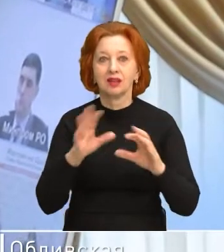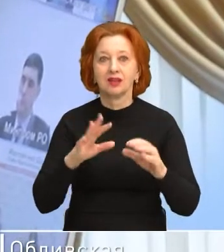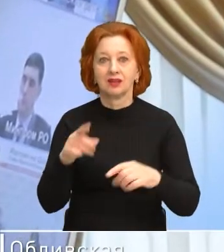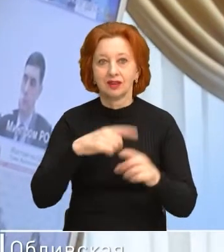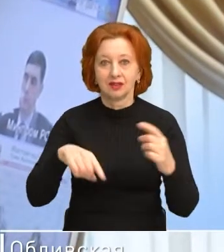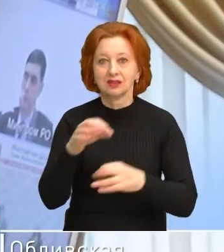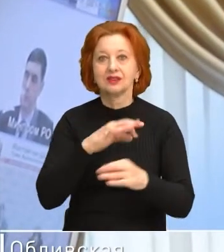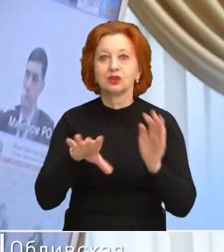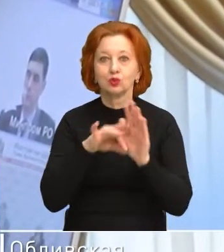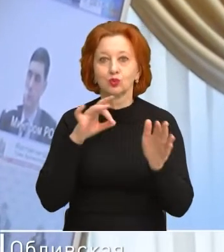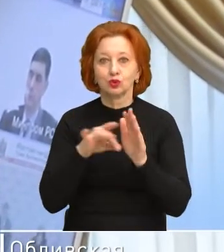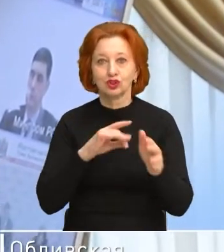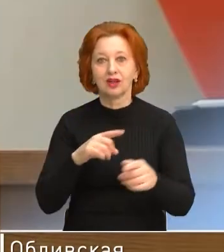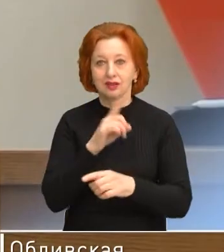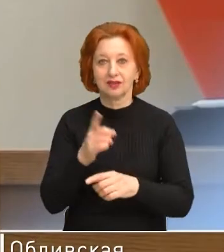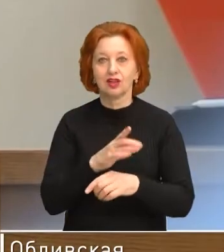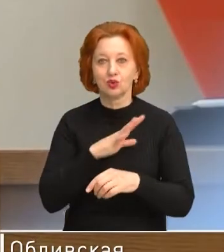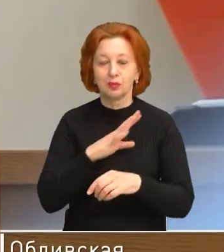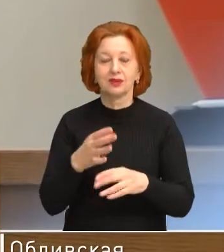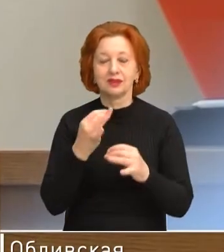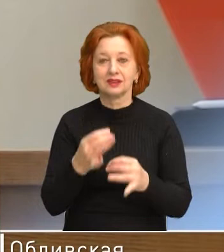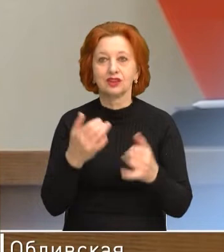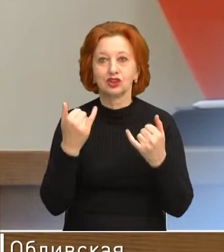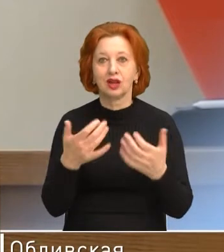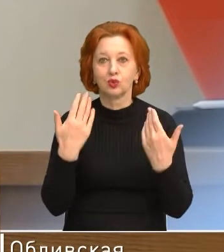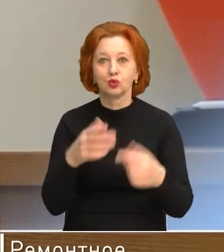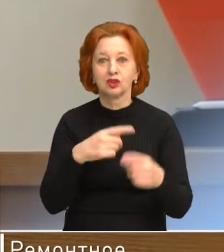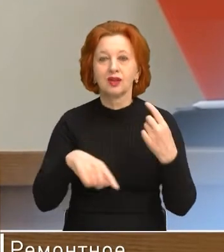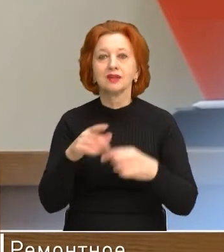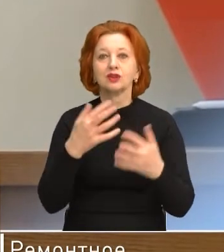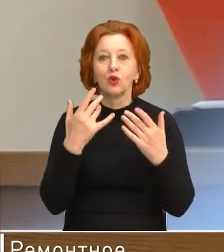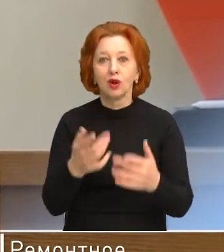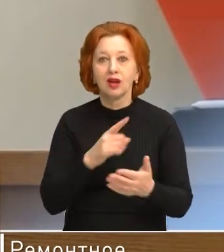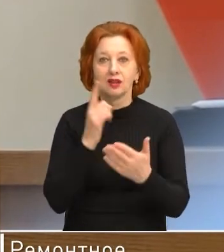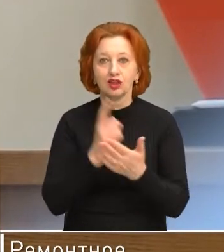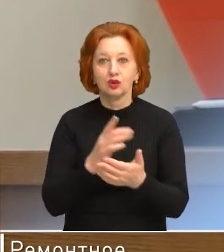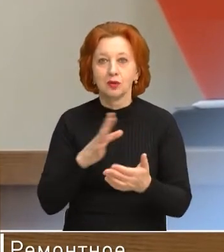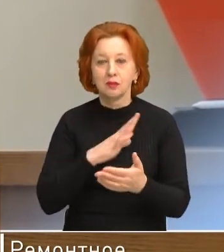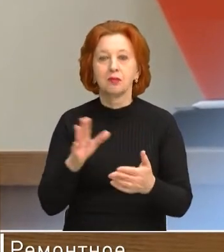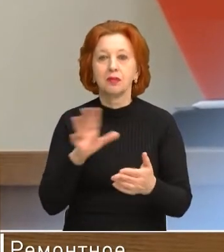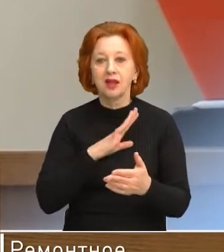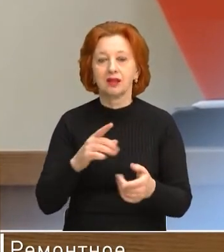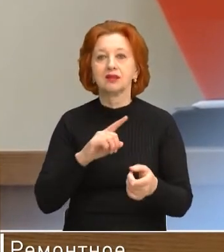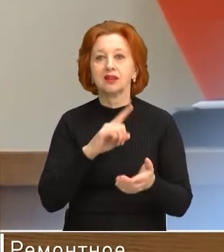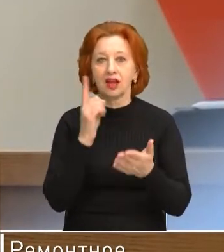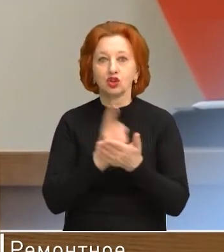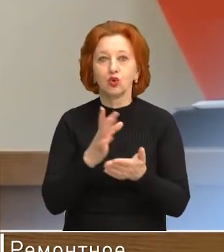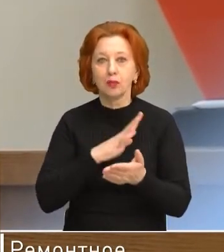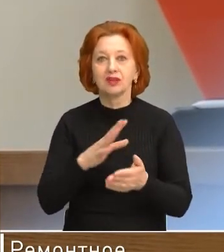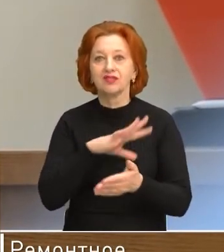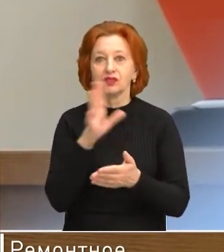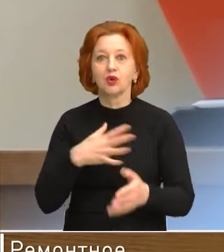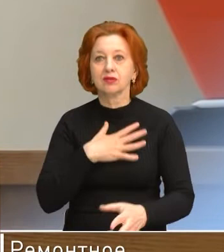за текущий год почти в 3 раза. У нас вполне реальная возможность уйти, в конце концов, в регион